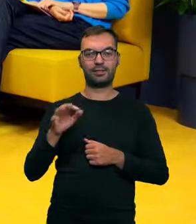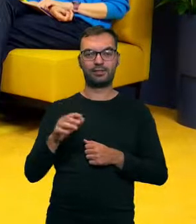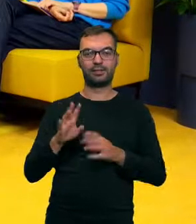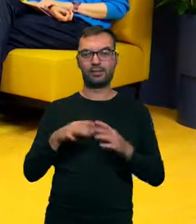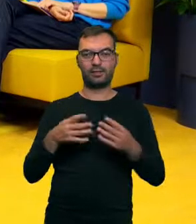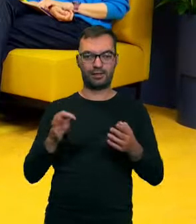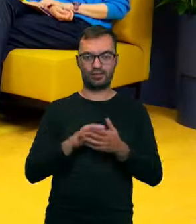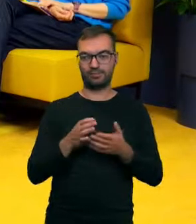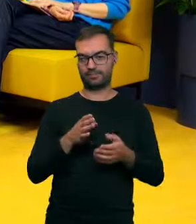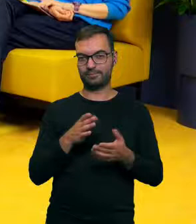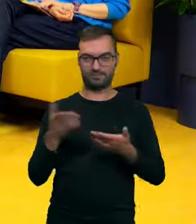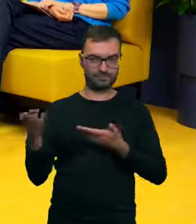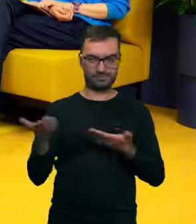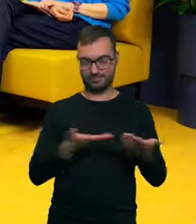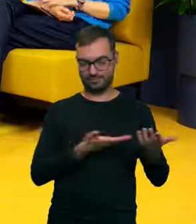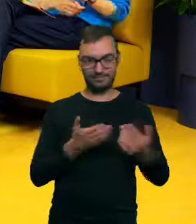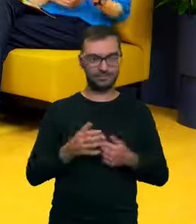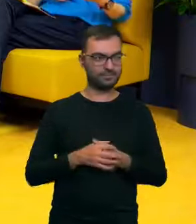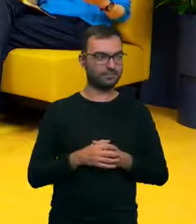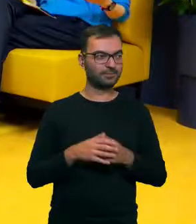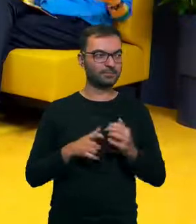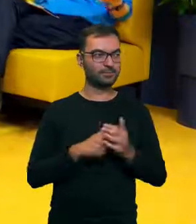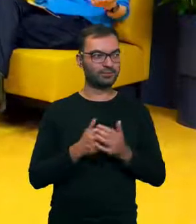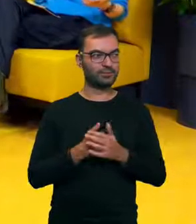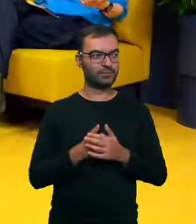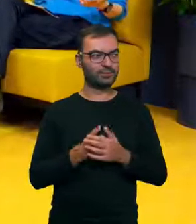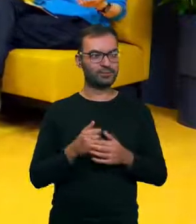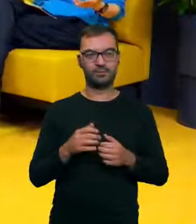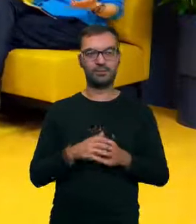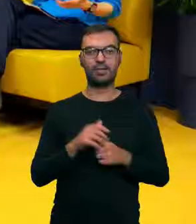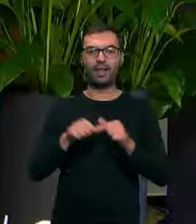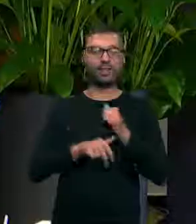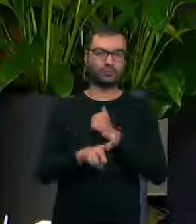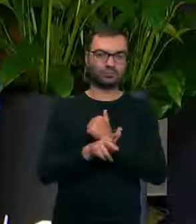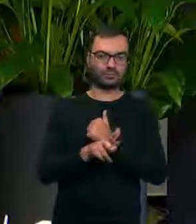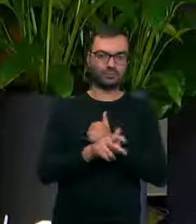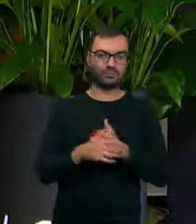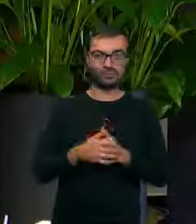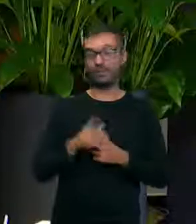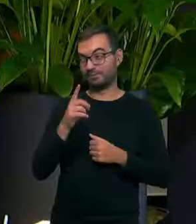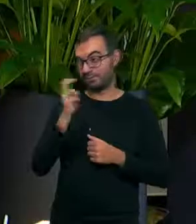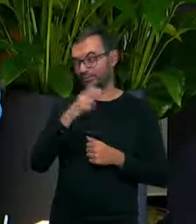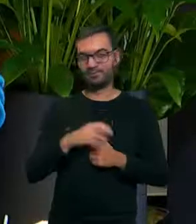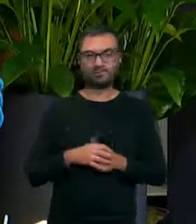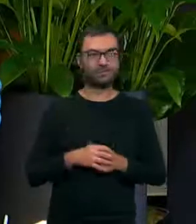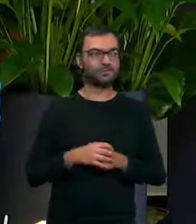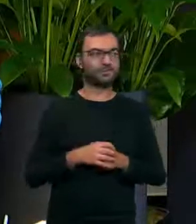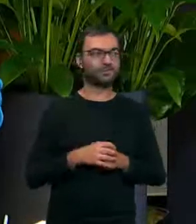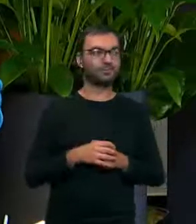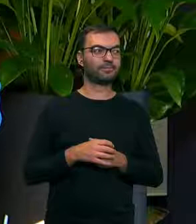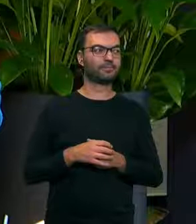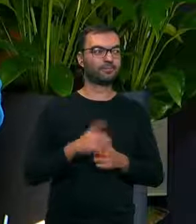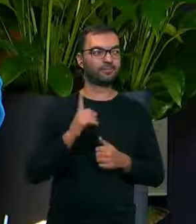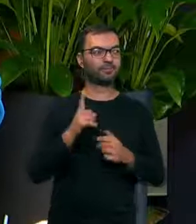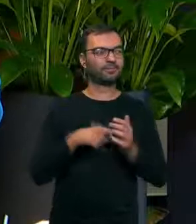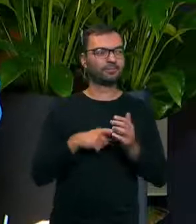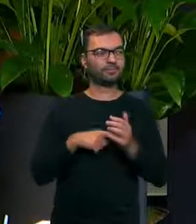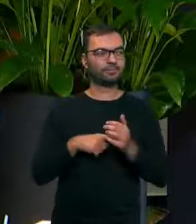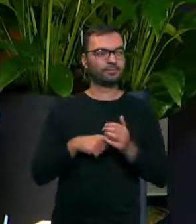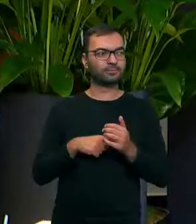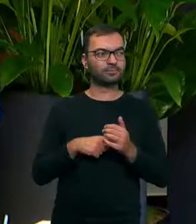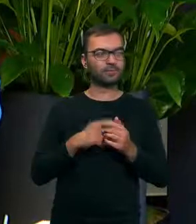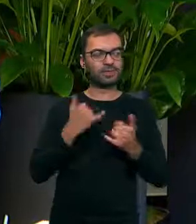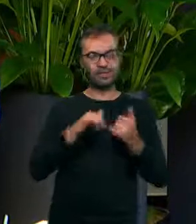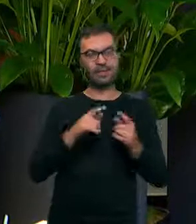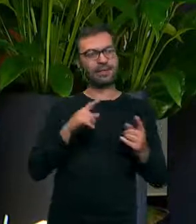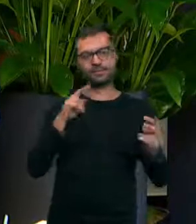Netflix, więc zapraszam serdecznie. To znowu jest kostium, znowu są lata 80. No, ale niedaleko, troszkę jednak. Niedaleko. Tak, niedaleko, ale trochę ale